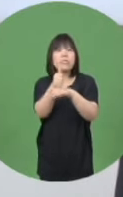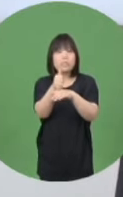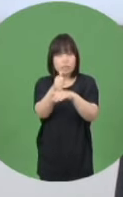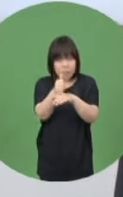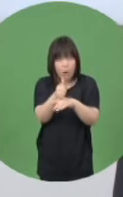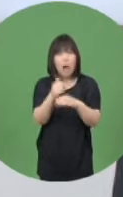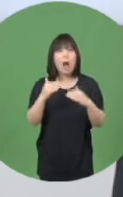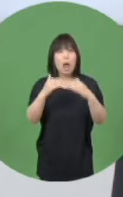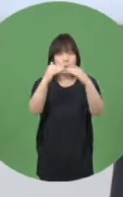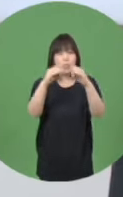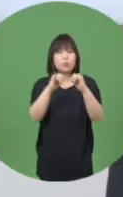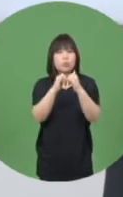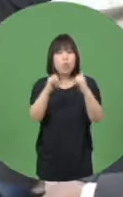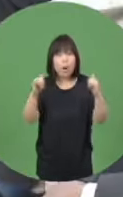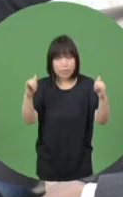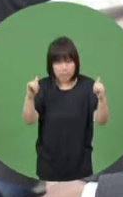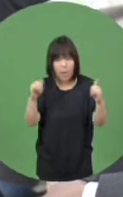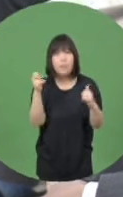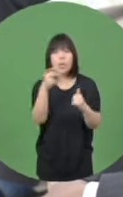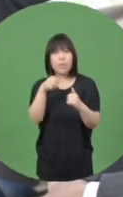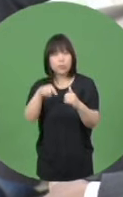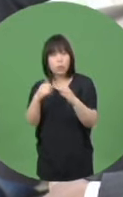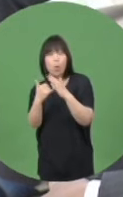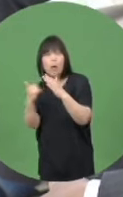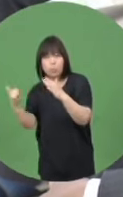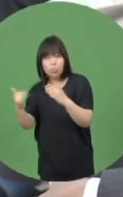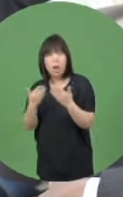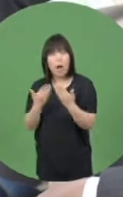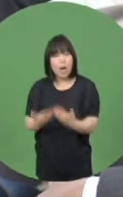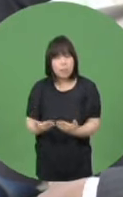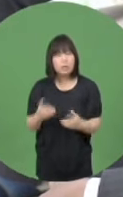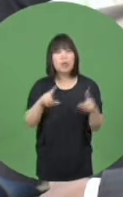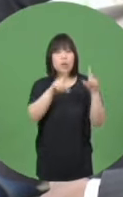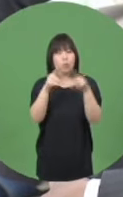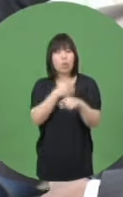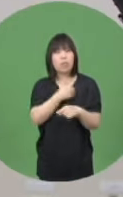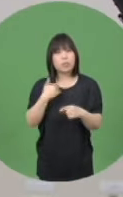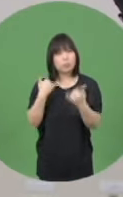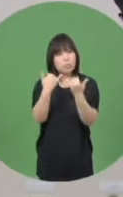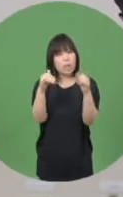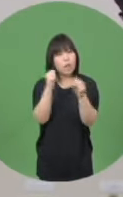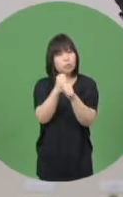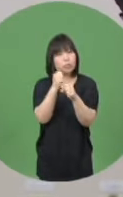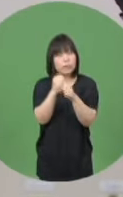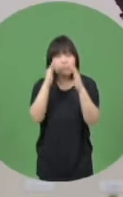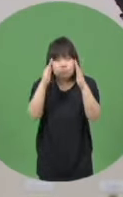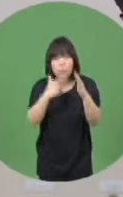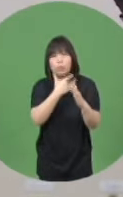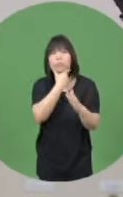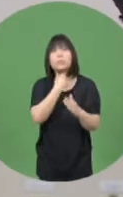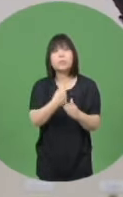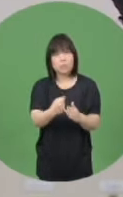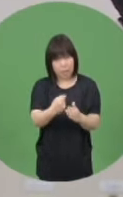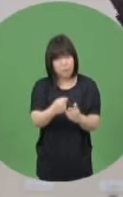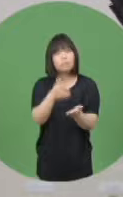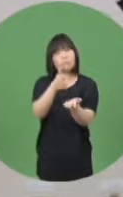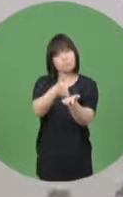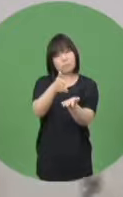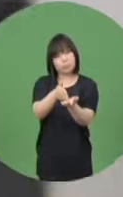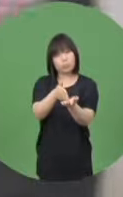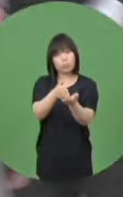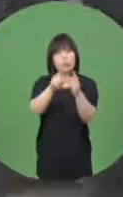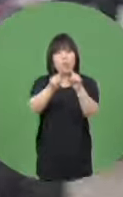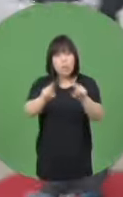が、発達障害のある方やその家族が安心して暮らせる社会づくりに全力を傾けたいと挨拶